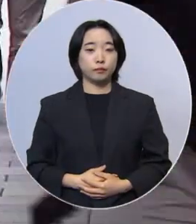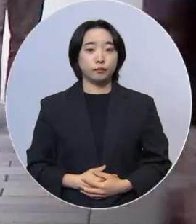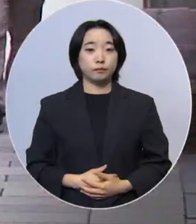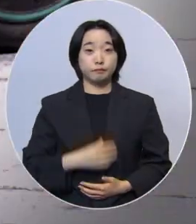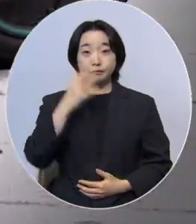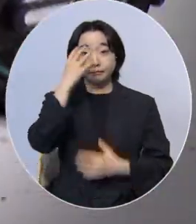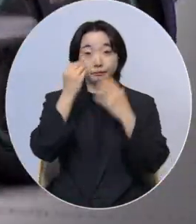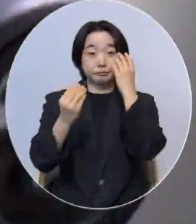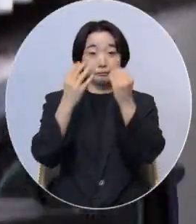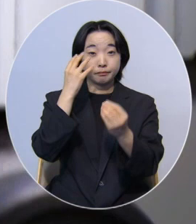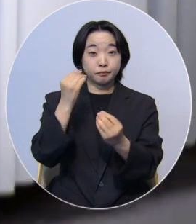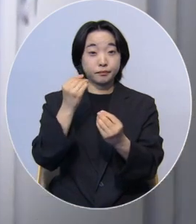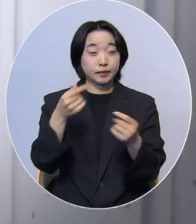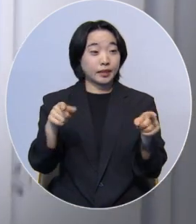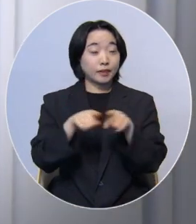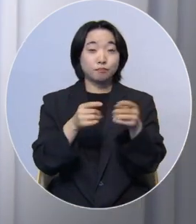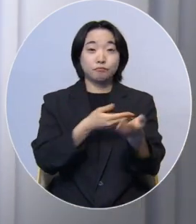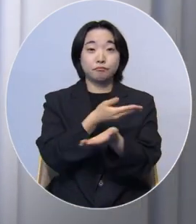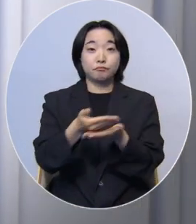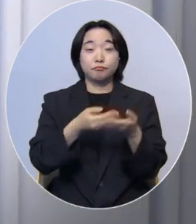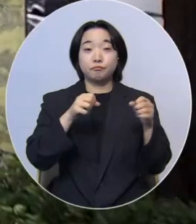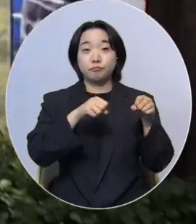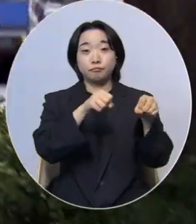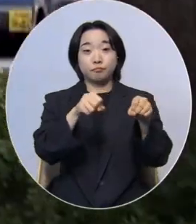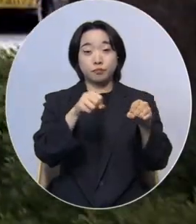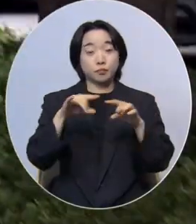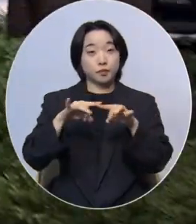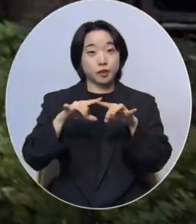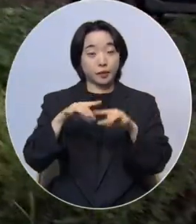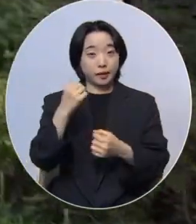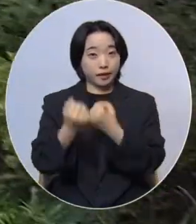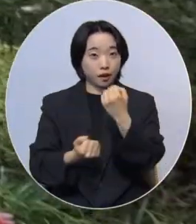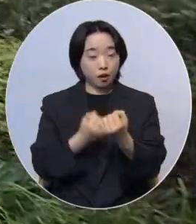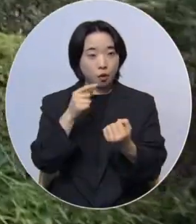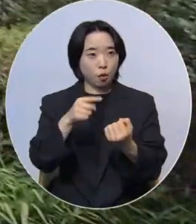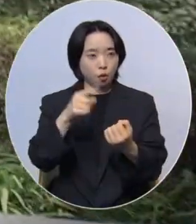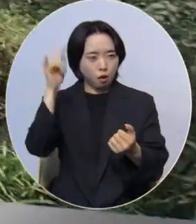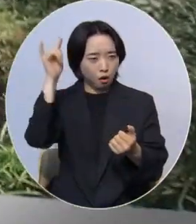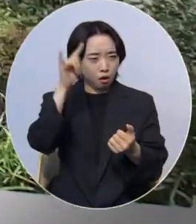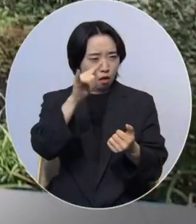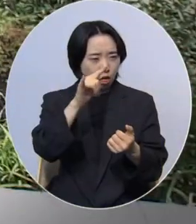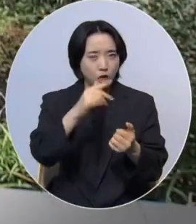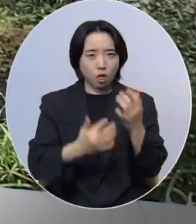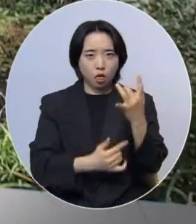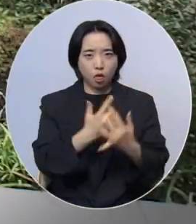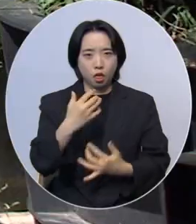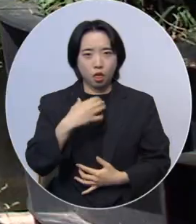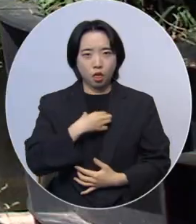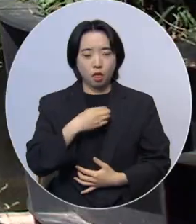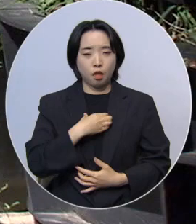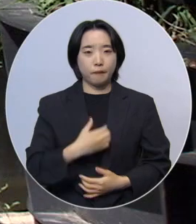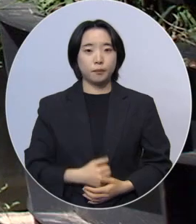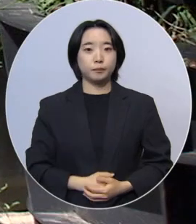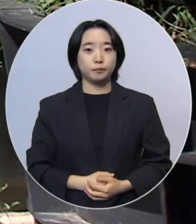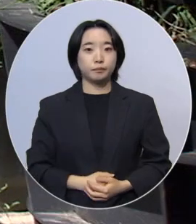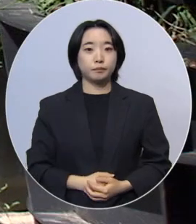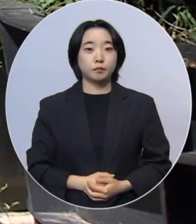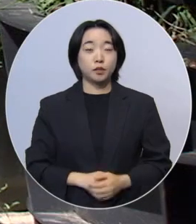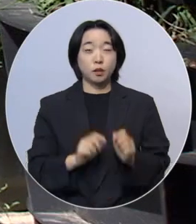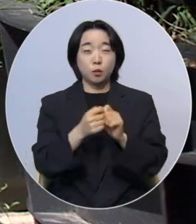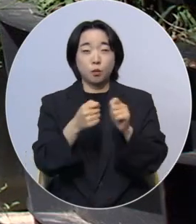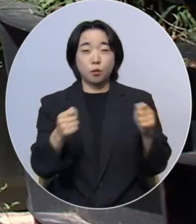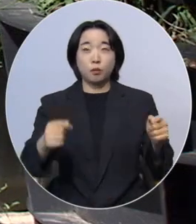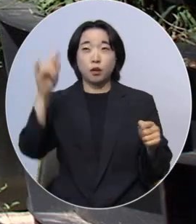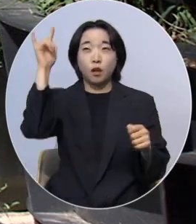수 있는 공유형 전동 킥보드나 전기 자전거도 화재 위험에 노출돼 있긴 마찬가지입니다. 이렇게 장시간